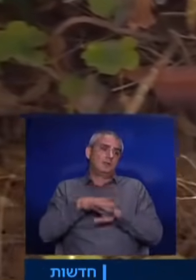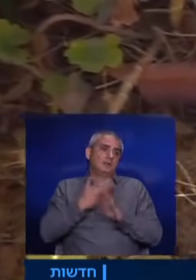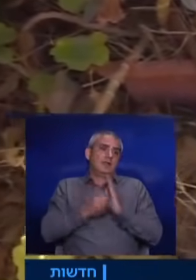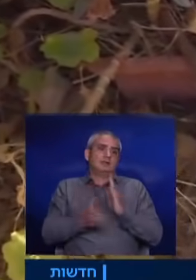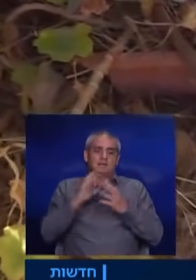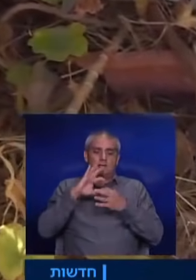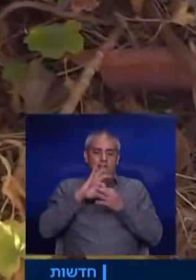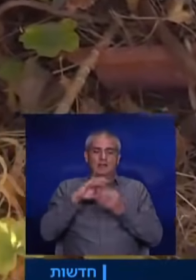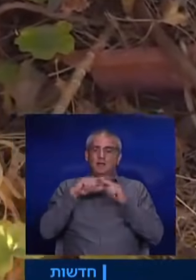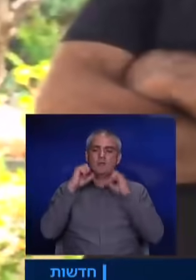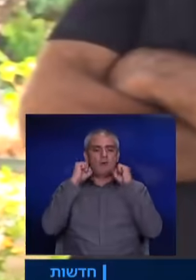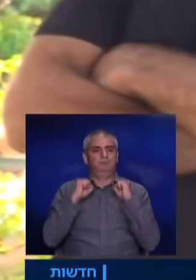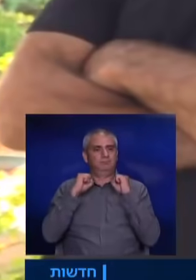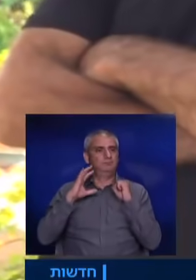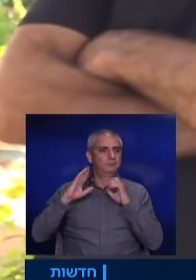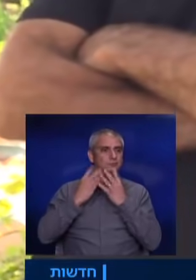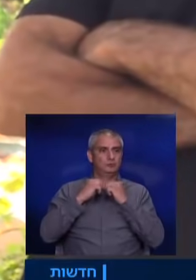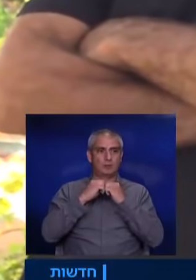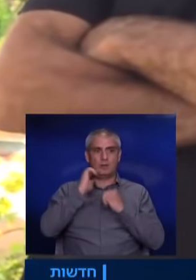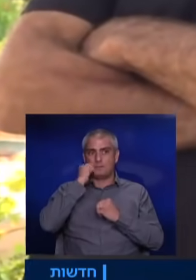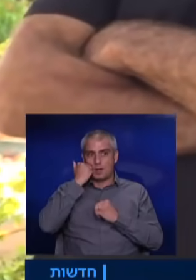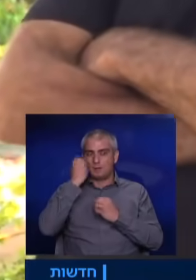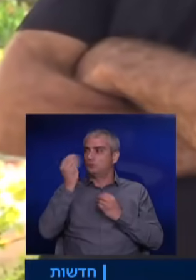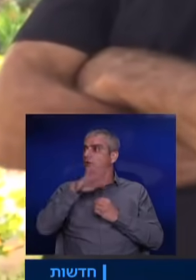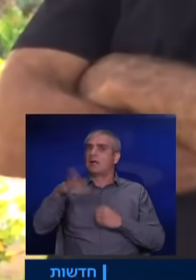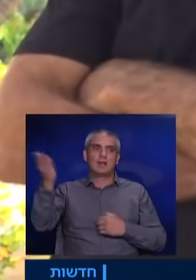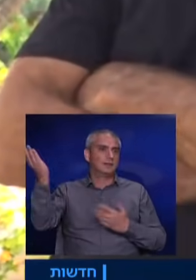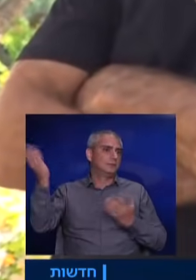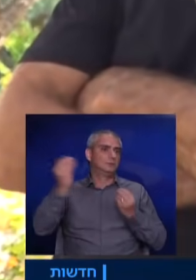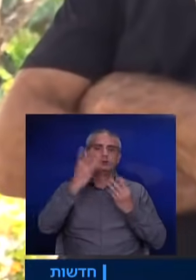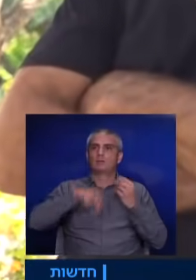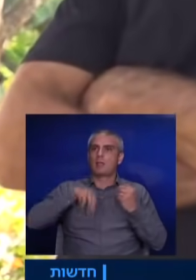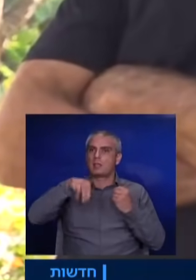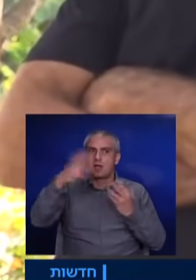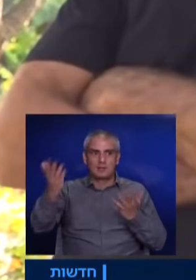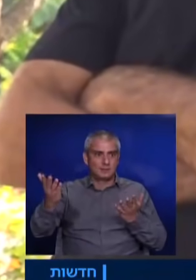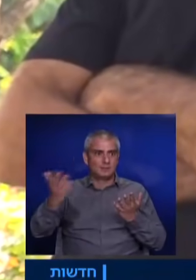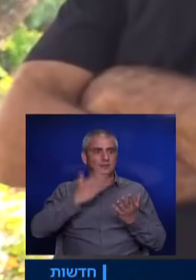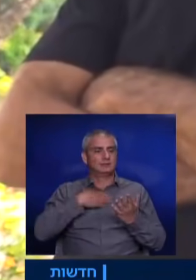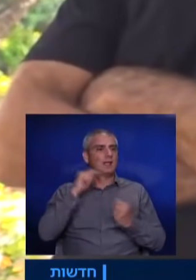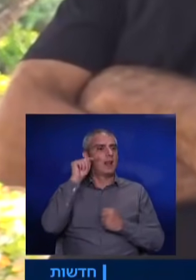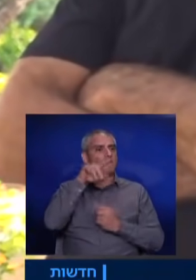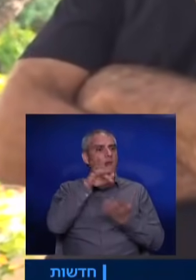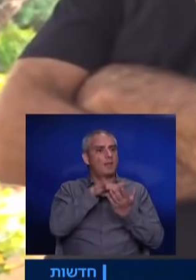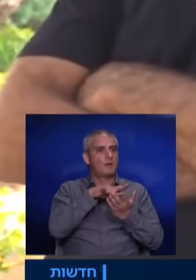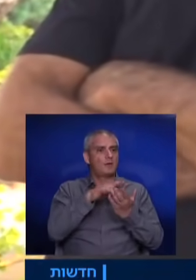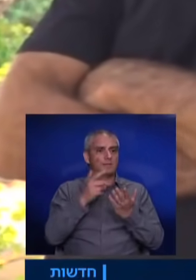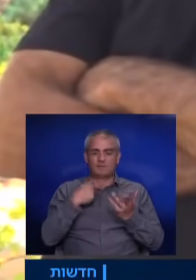שחסר עוגן, ומחר מישהו מהילדים, מישהו מהנכדים, ירצה להגיע לאיזשהו